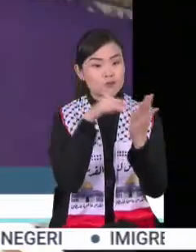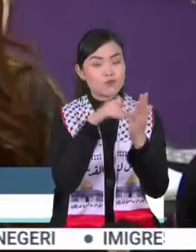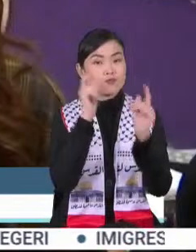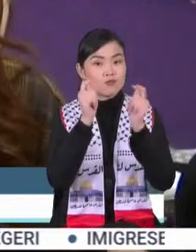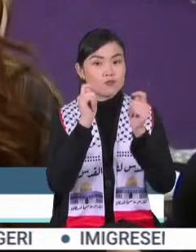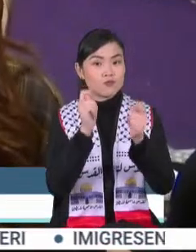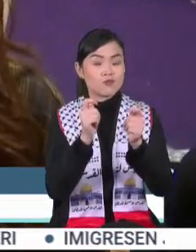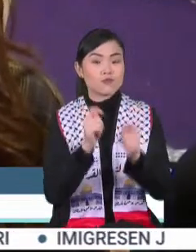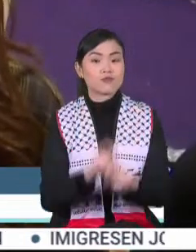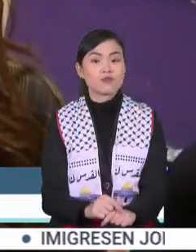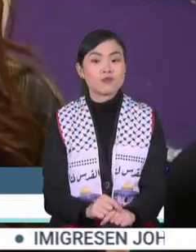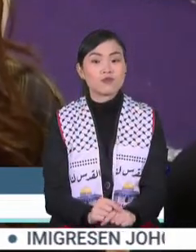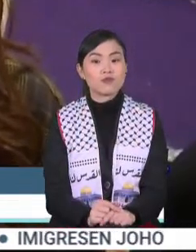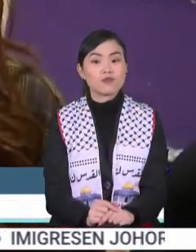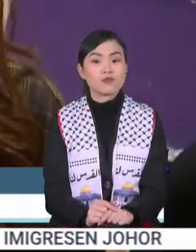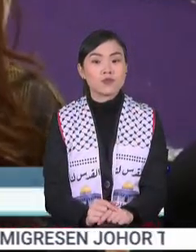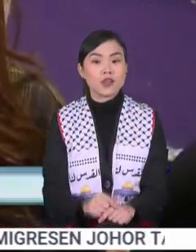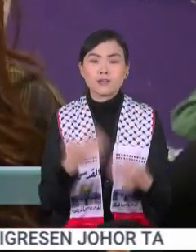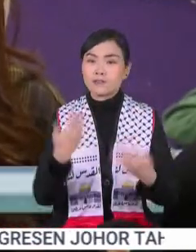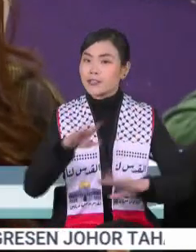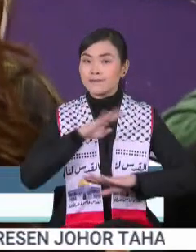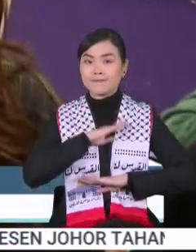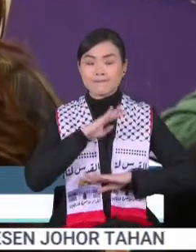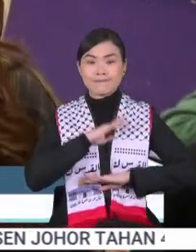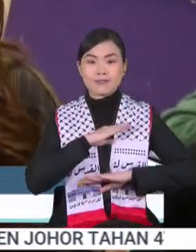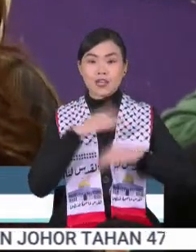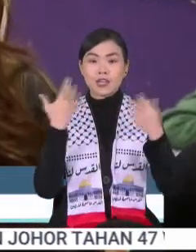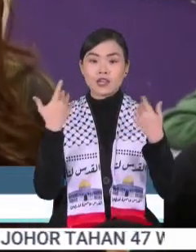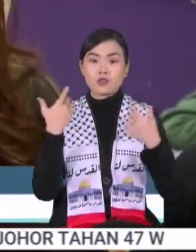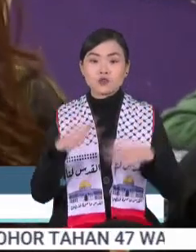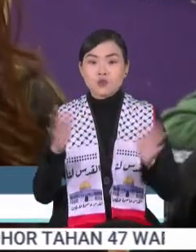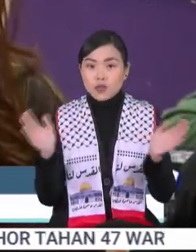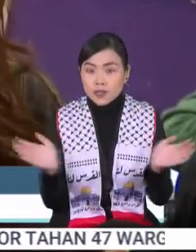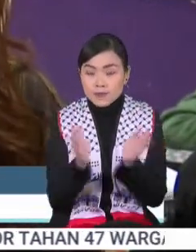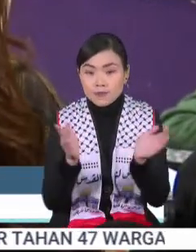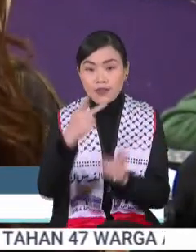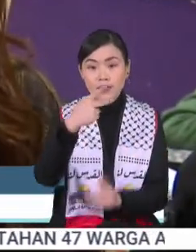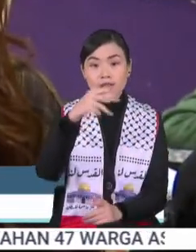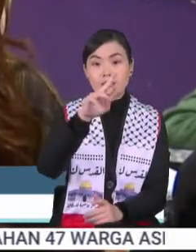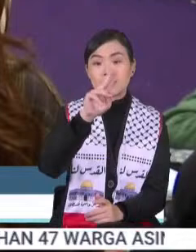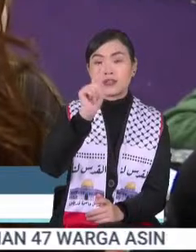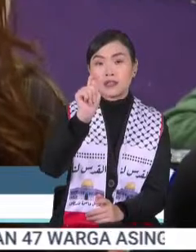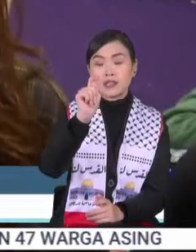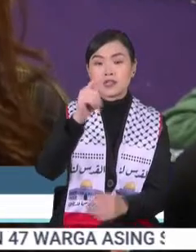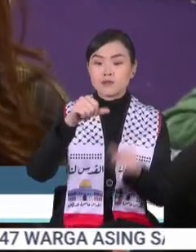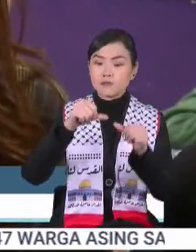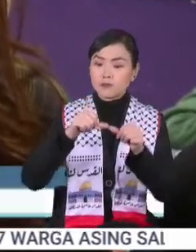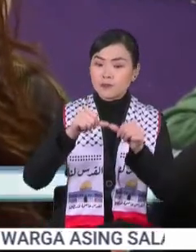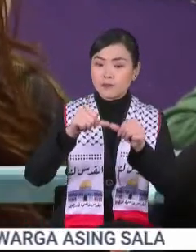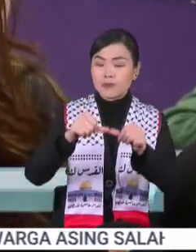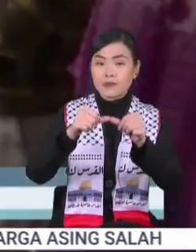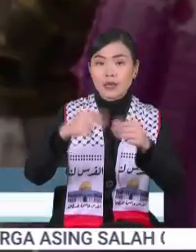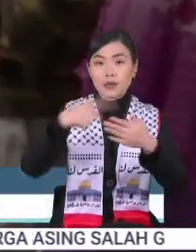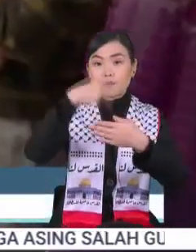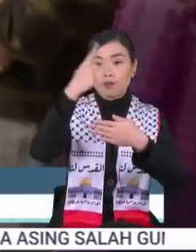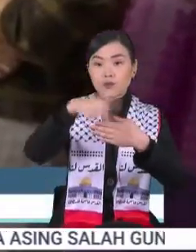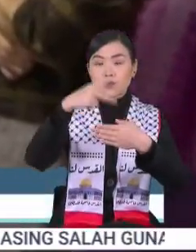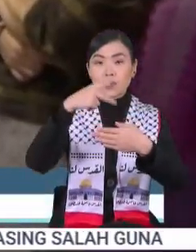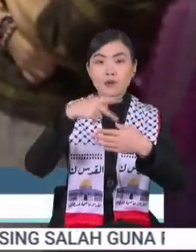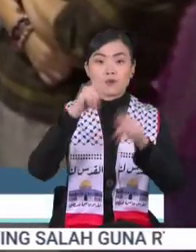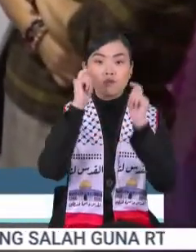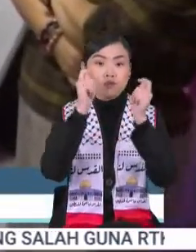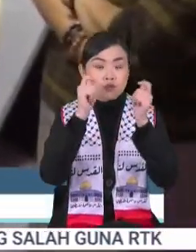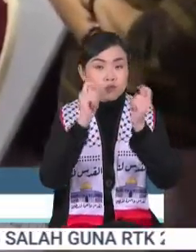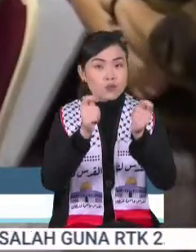tuusion sangat sesuai kepada KRT dan kita telah menyarankan KRT ini untuk meneruskan program tuusen ini